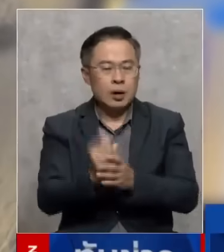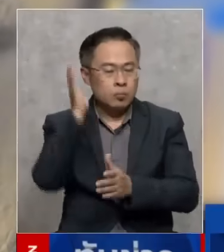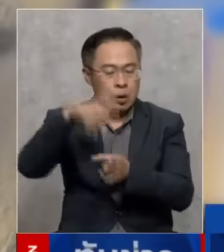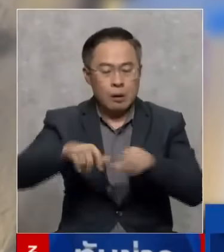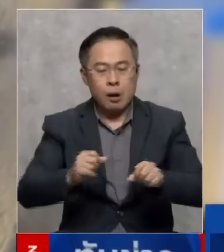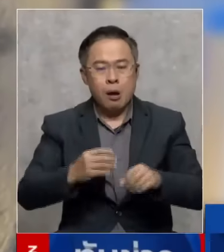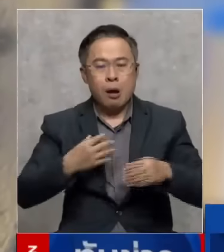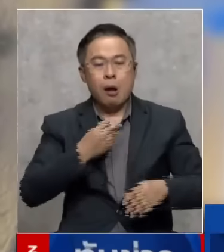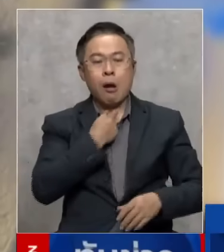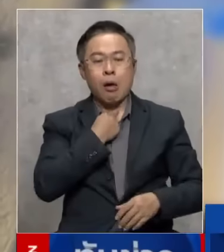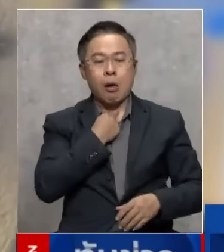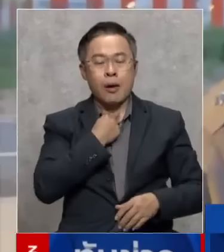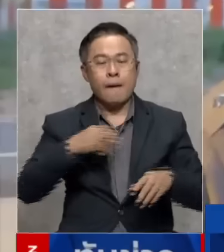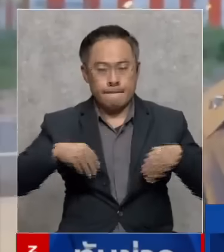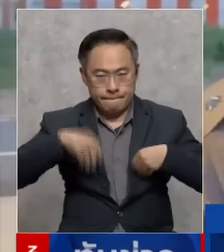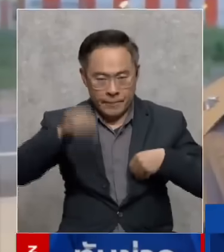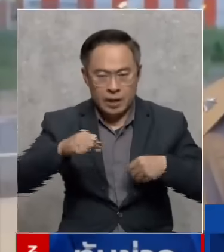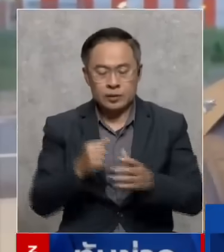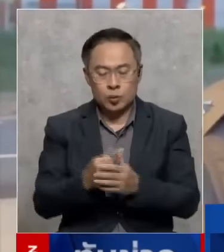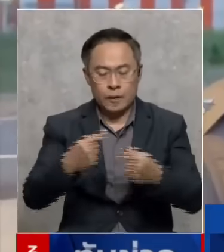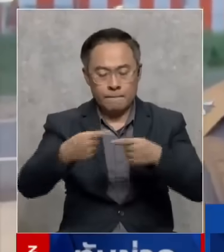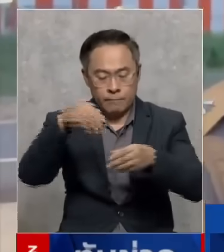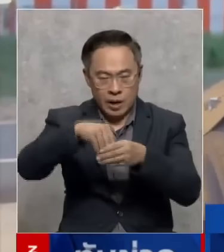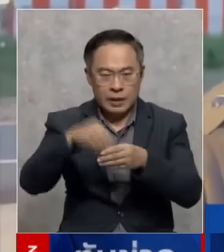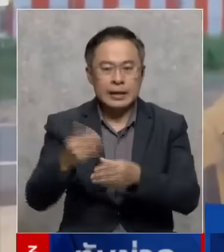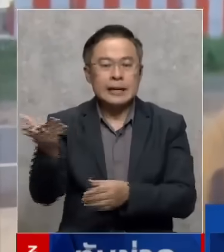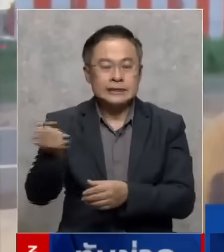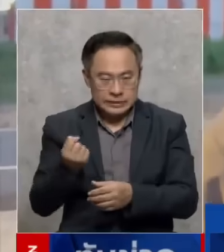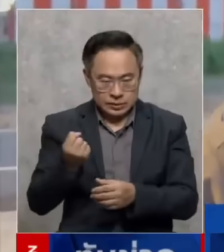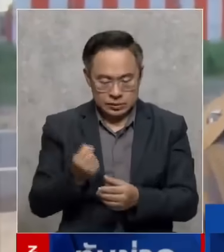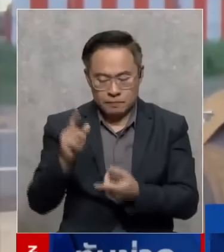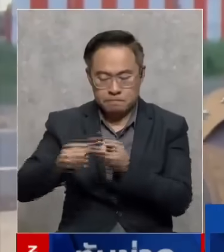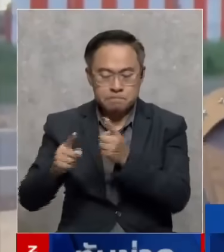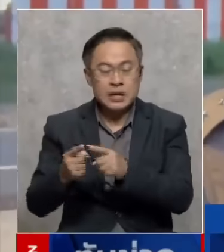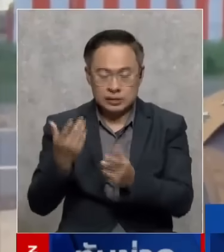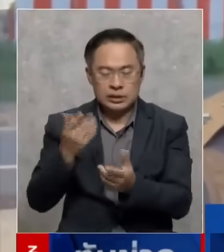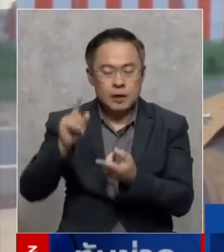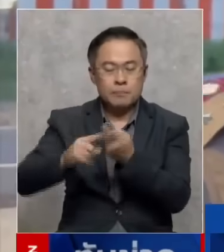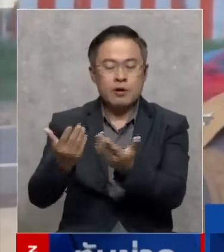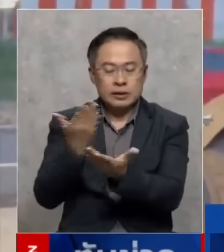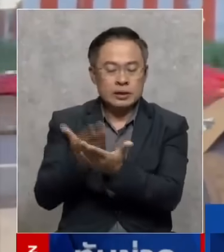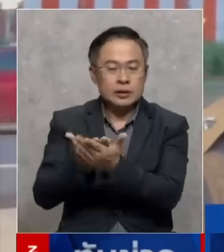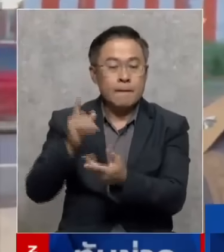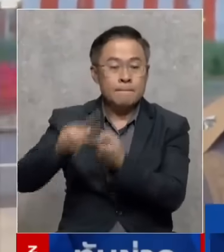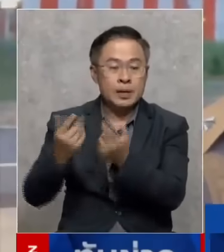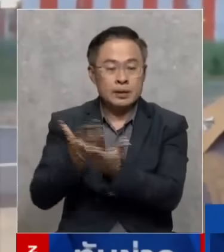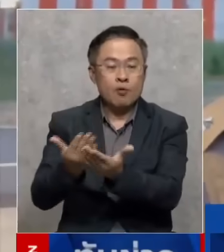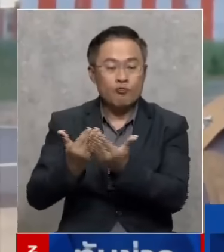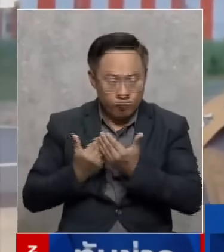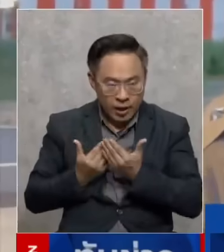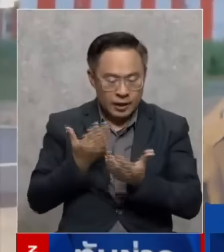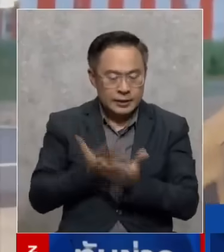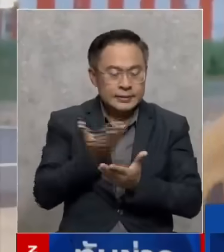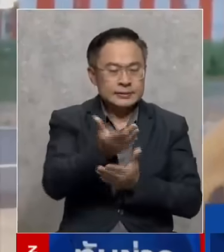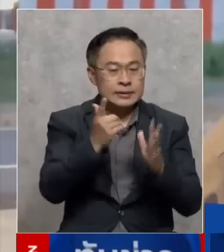ตนเองเนี่ยก็คือไปขนมาไปซื้อมาจริงๆเพราะว่าเพื่อนฝากซื้อหลังเลิกงานก็เลยจะขี่รถมอเตอร์ไซค์